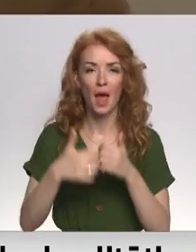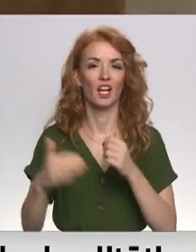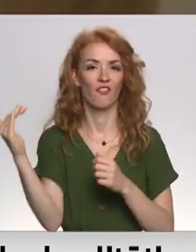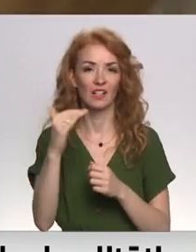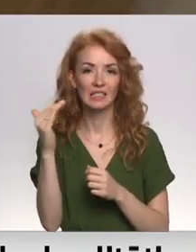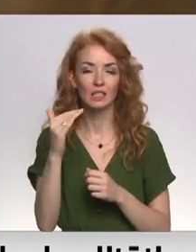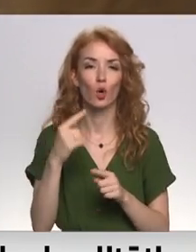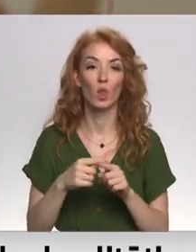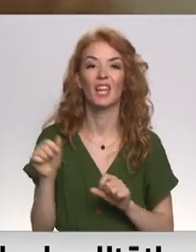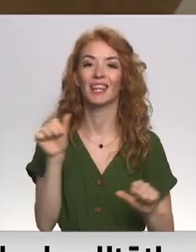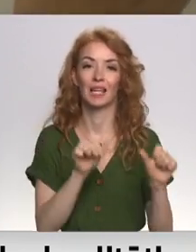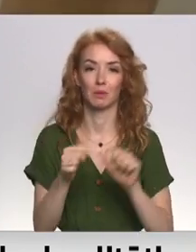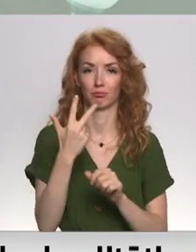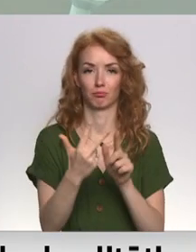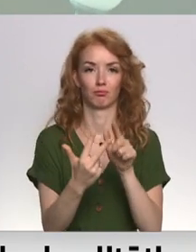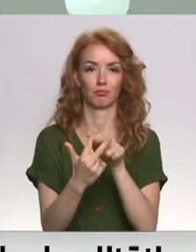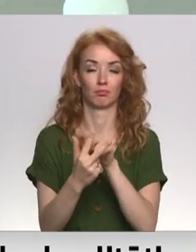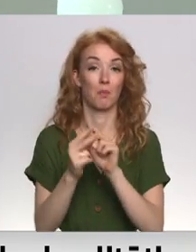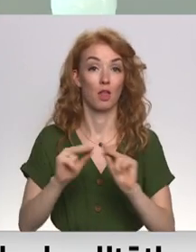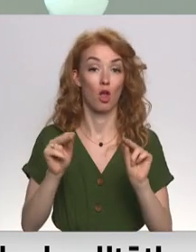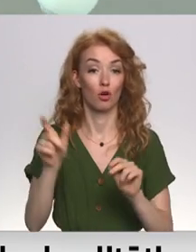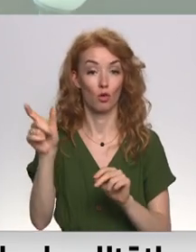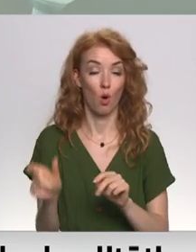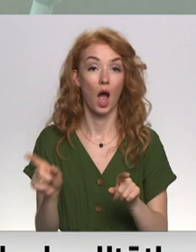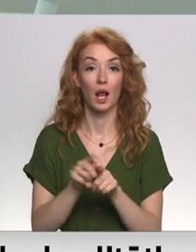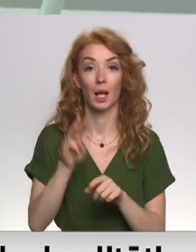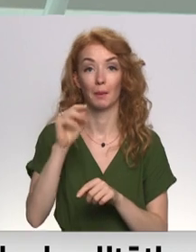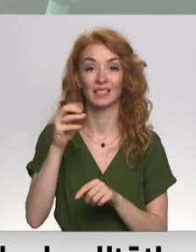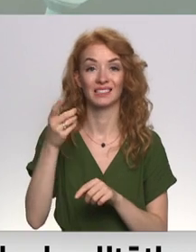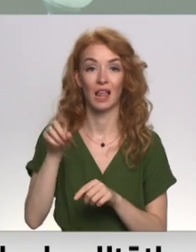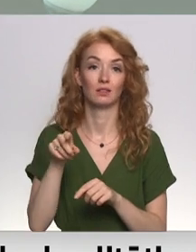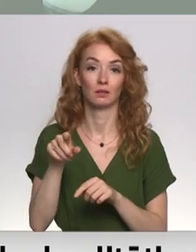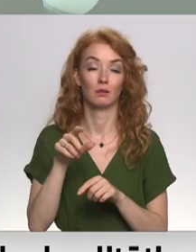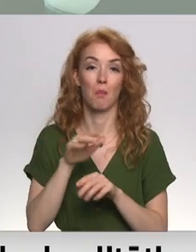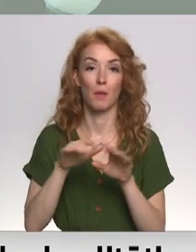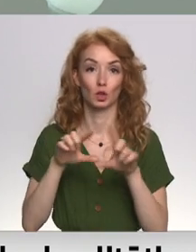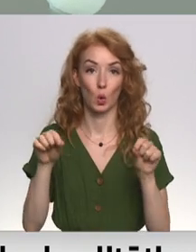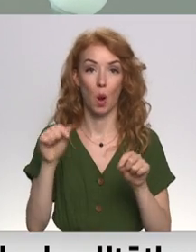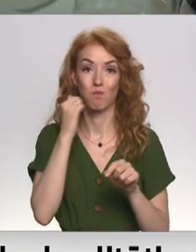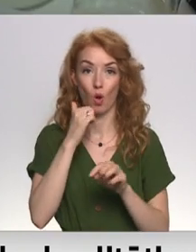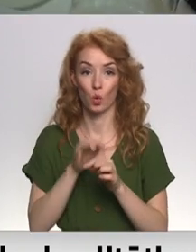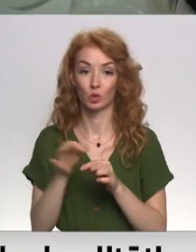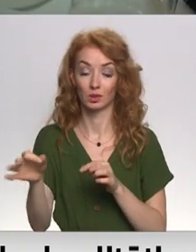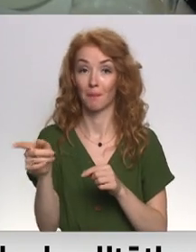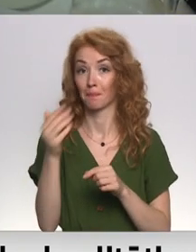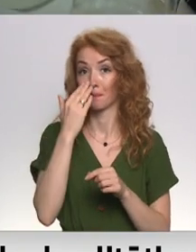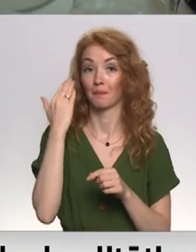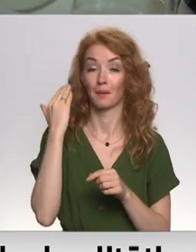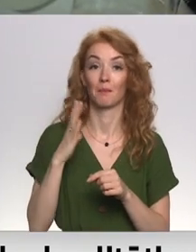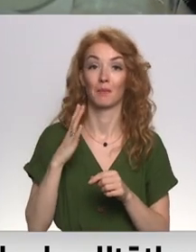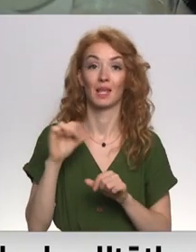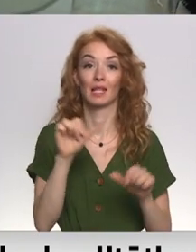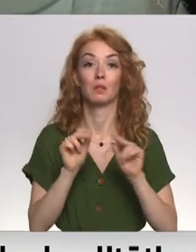un īpaši jau ķīmijas skolotājs. Arī Mīsas pamatskolā Bauskas novadā vēl pērn ķīmiju pasniedza studente, kura